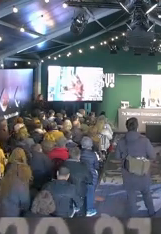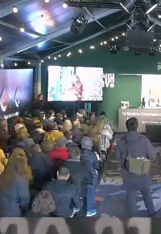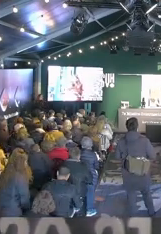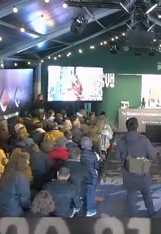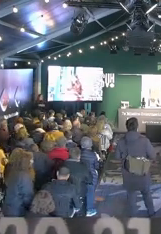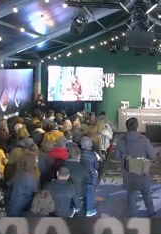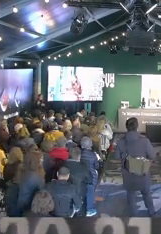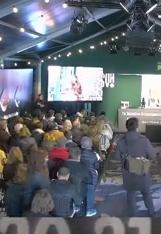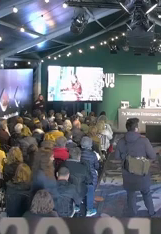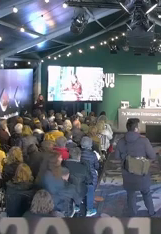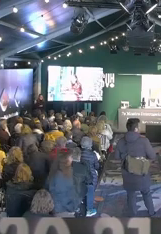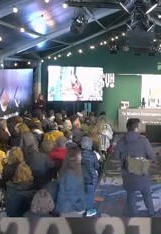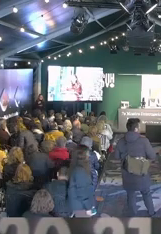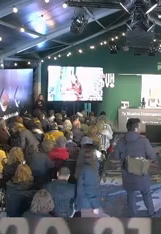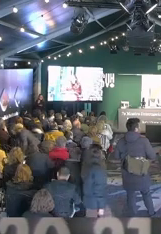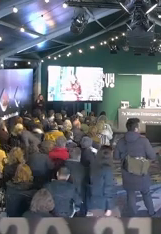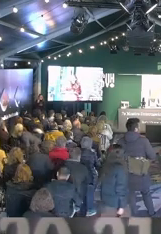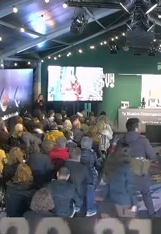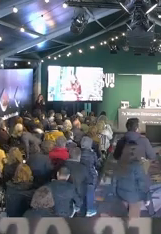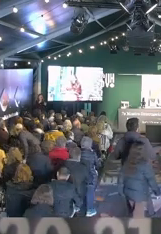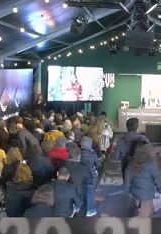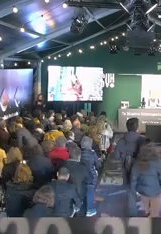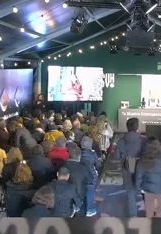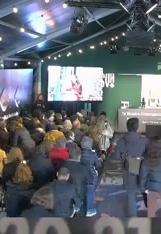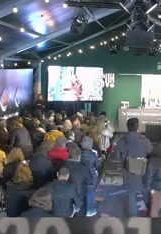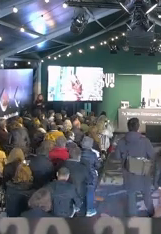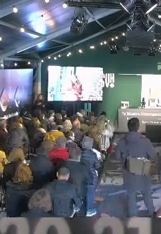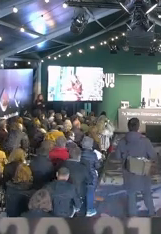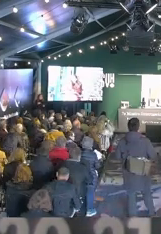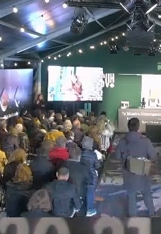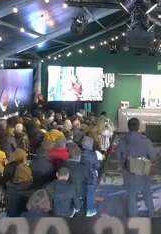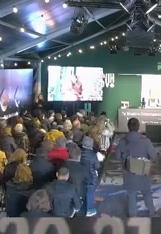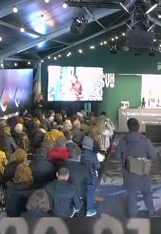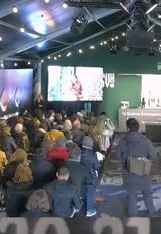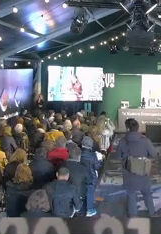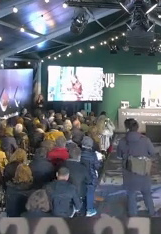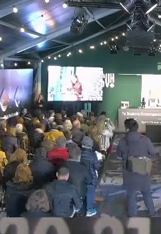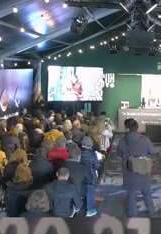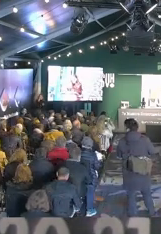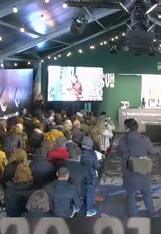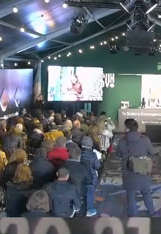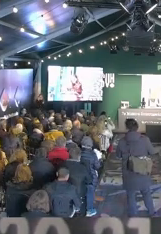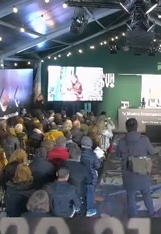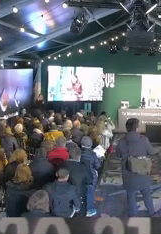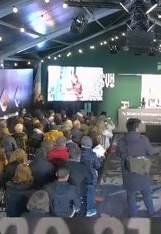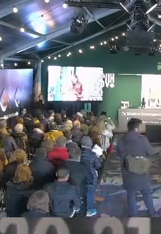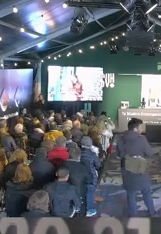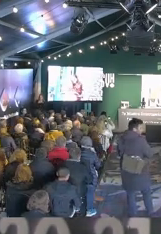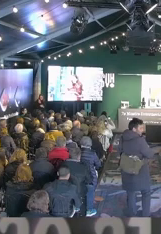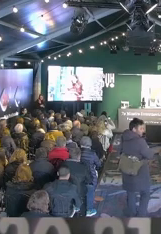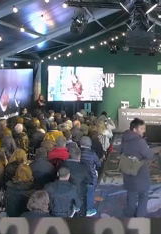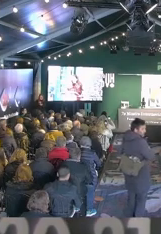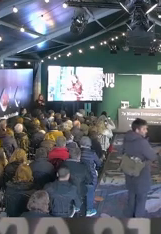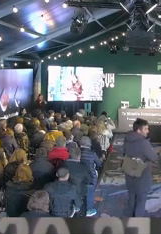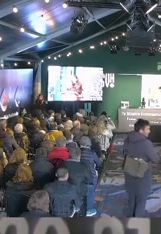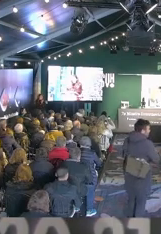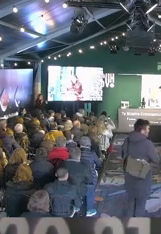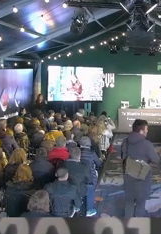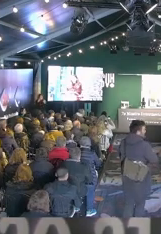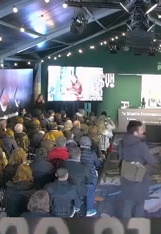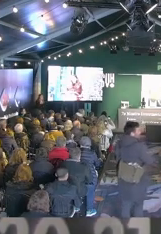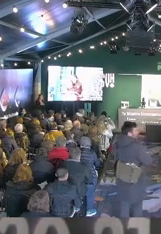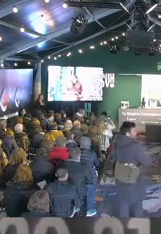Ara que ja el tenim en aquest escenari que hem muntat, us el presento a quatre línies biogràfiques. Dalmau és un abanderat